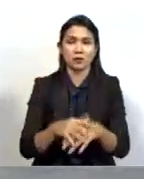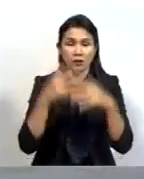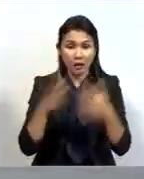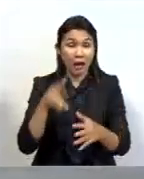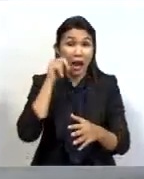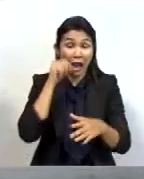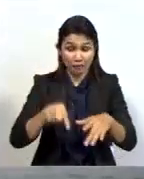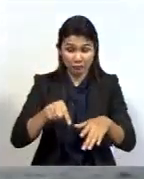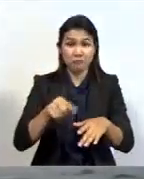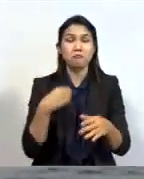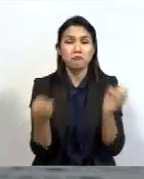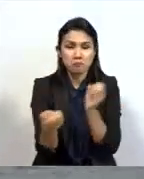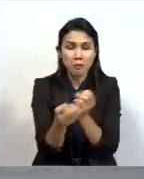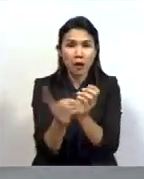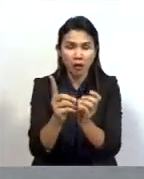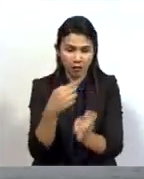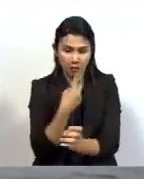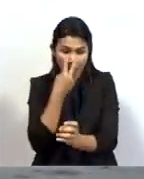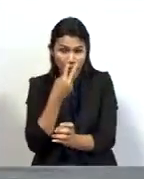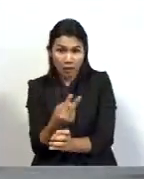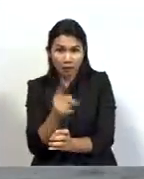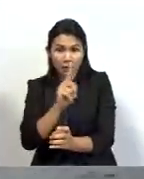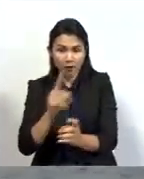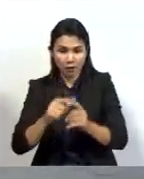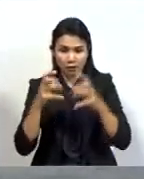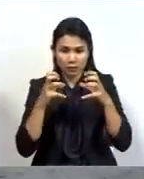ดต่ำลงยังทำให้เกิดปรากฏการณ์ก้อน